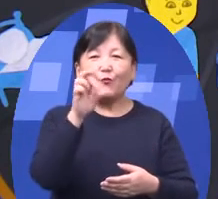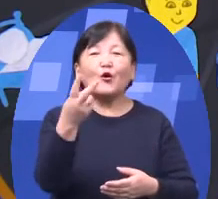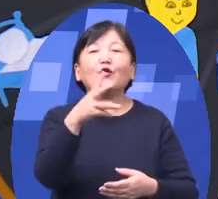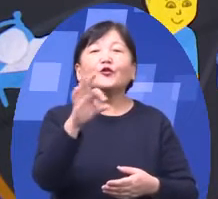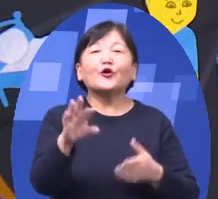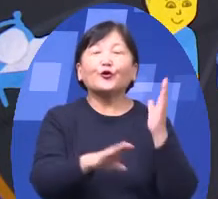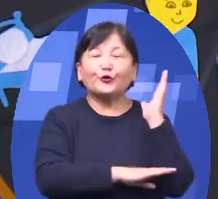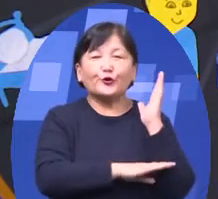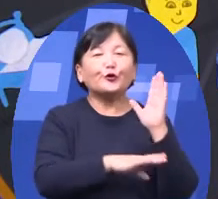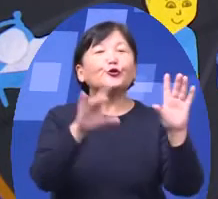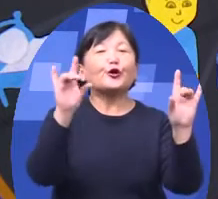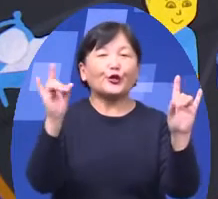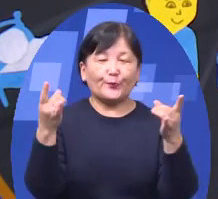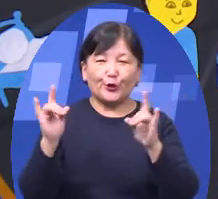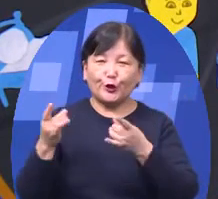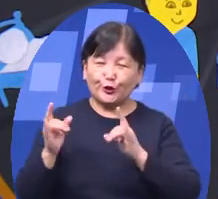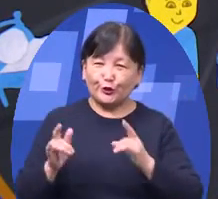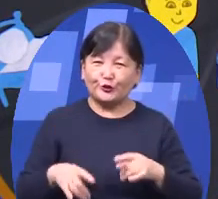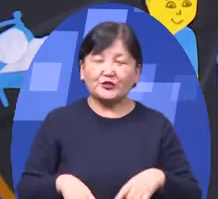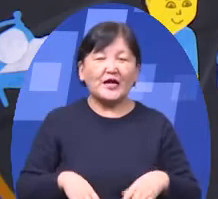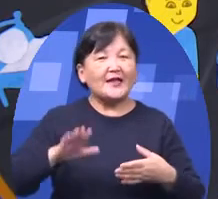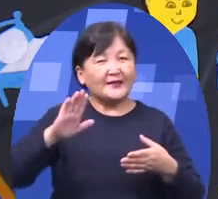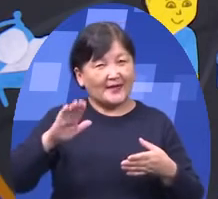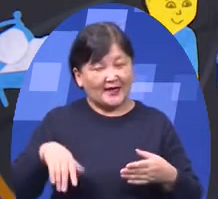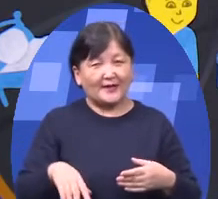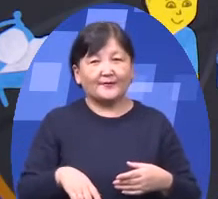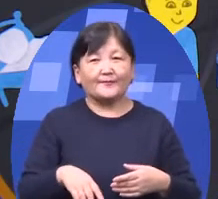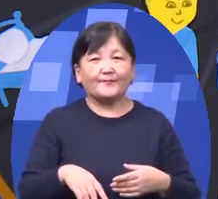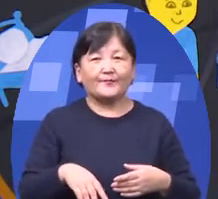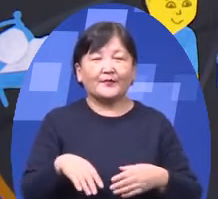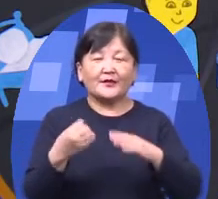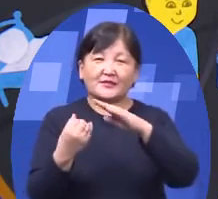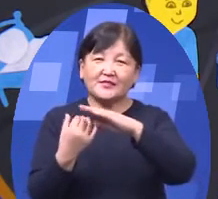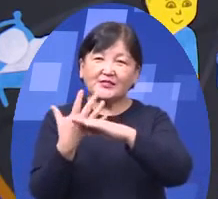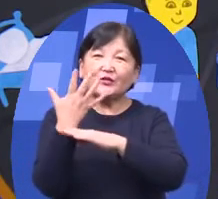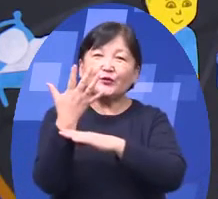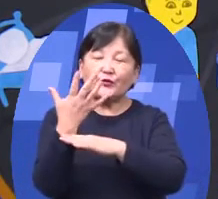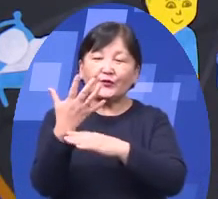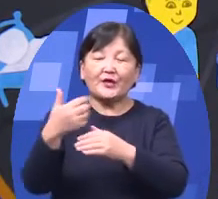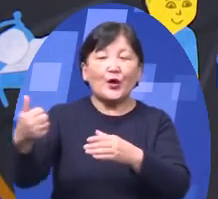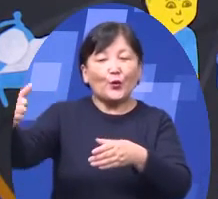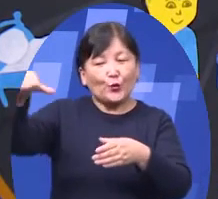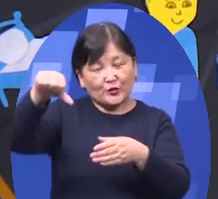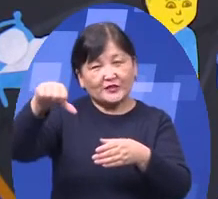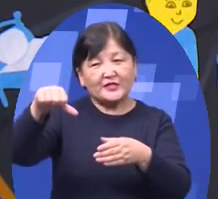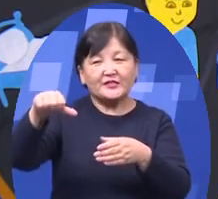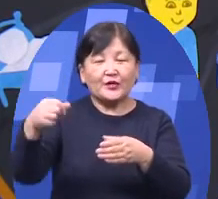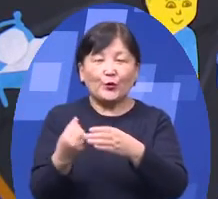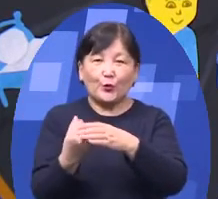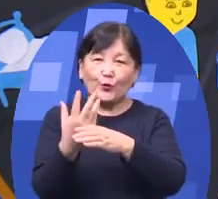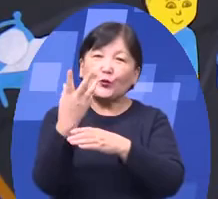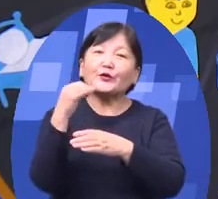Болдоо маань өдөр тоглоомороо тоглож, дараа нь цэцэгнүүдээ арчилж ургуулдаг байх